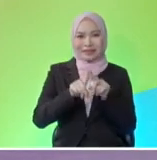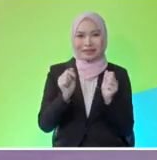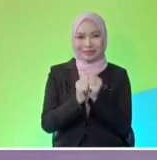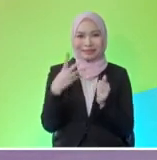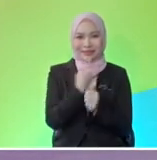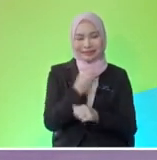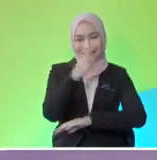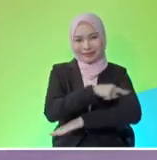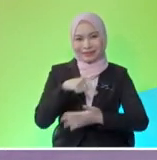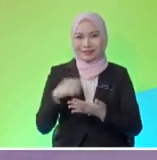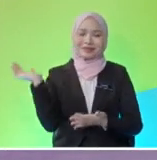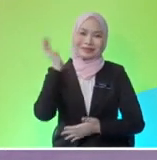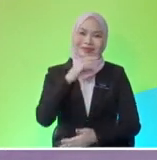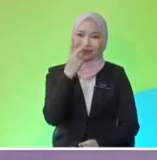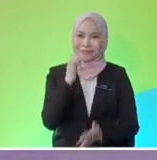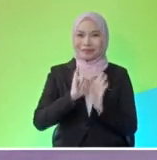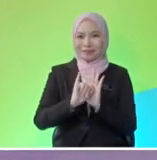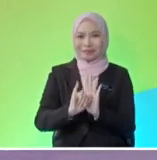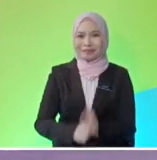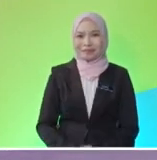kita saksikan profil guru kita.